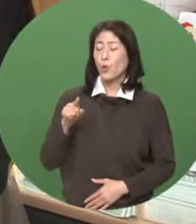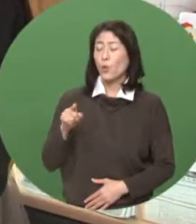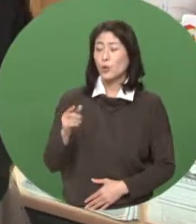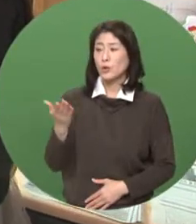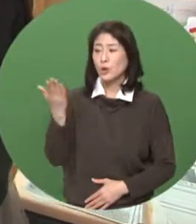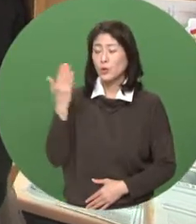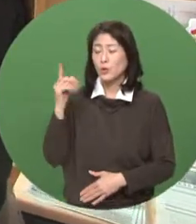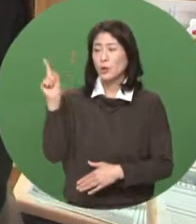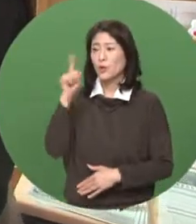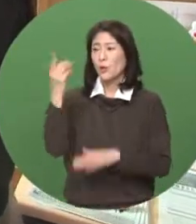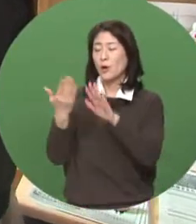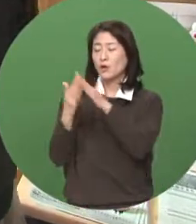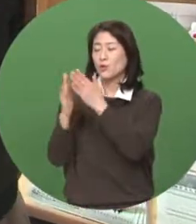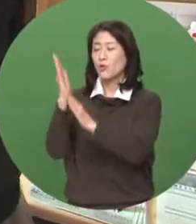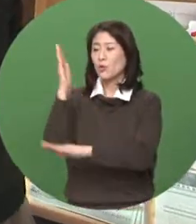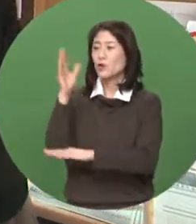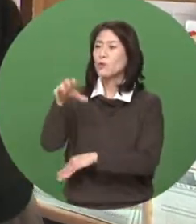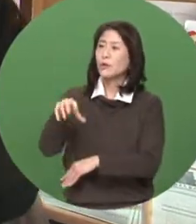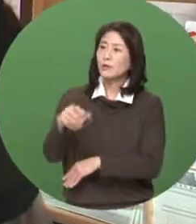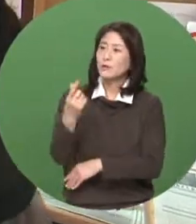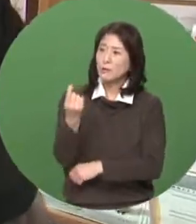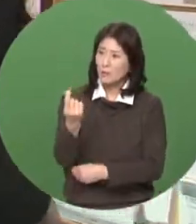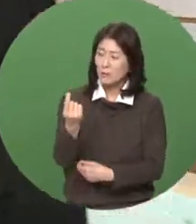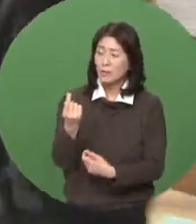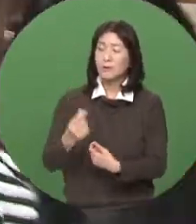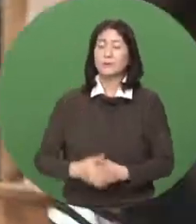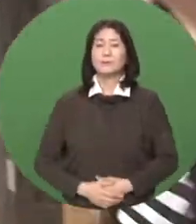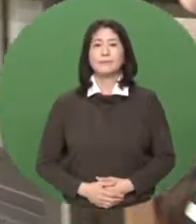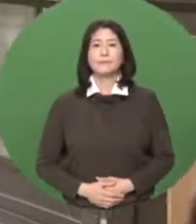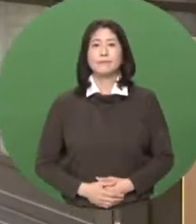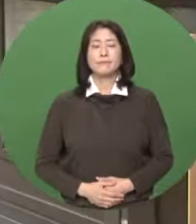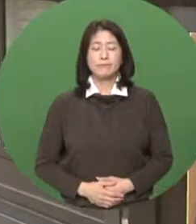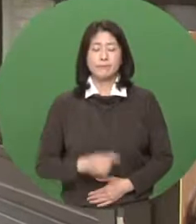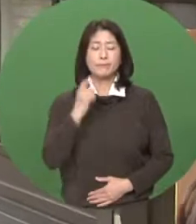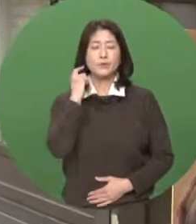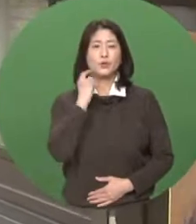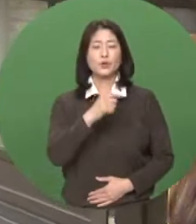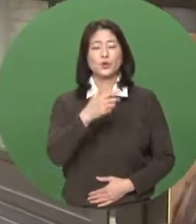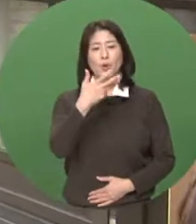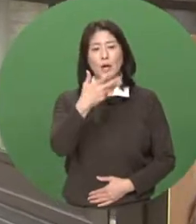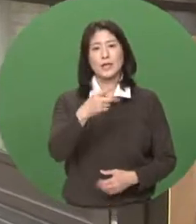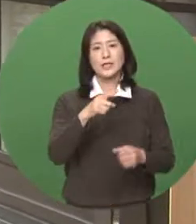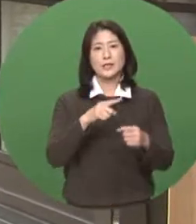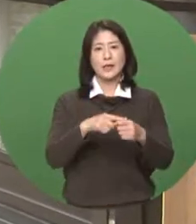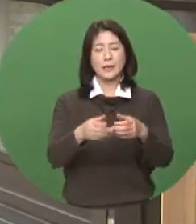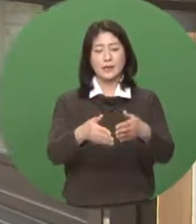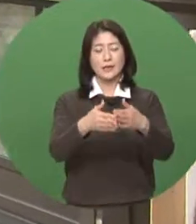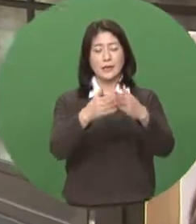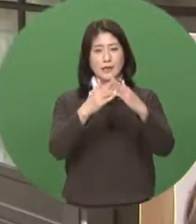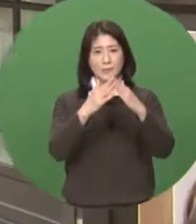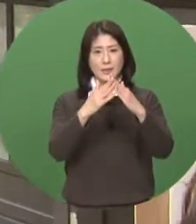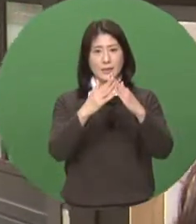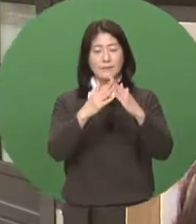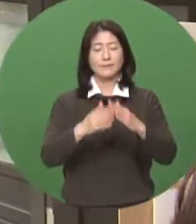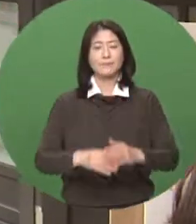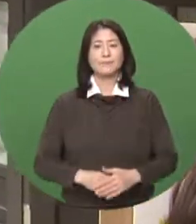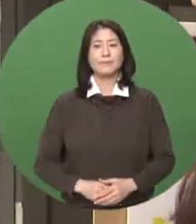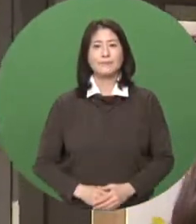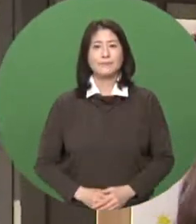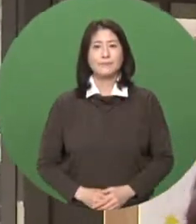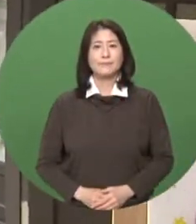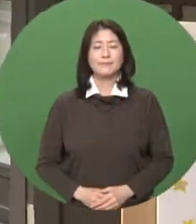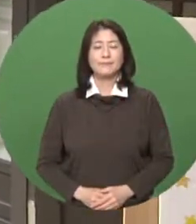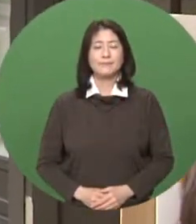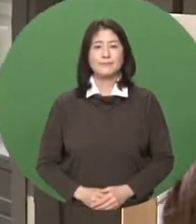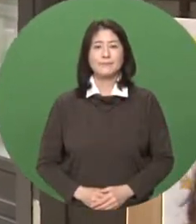旧生駒町役場庁舎なんですか。 そうです。あの昭和8年に、建てられた生駒町役場の